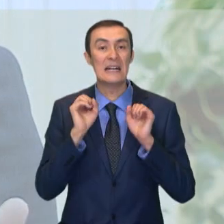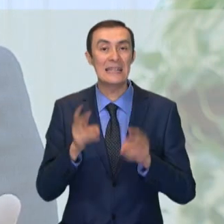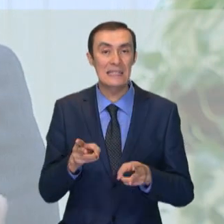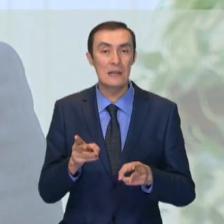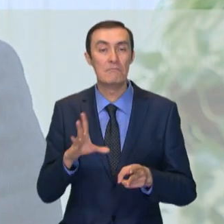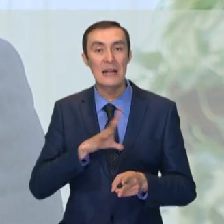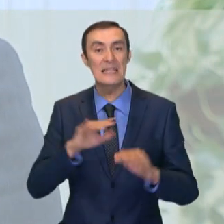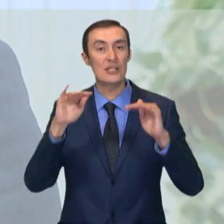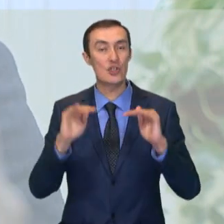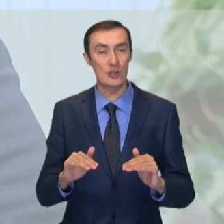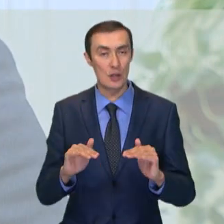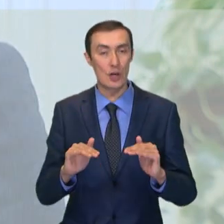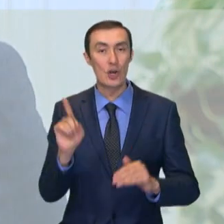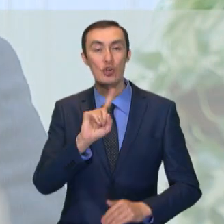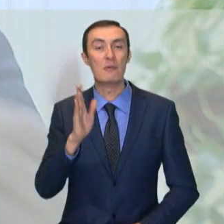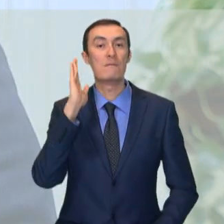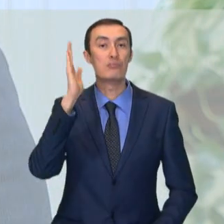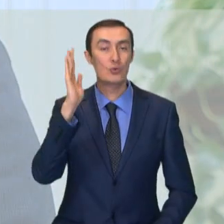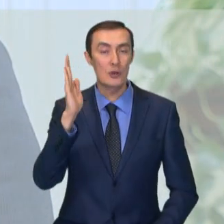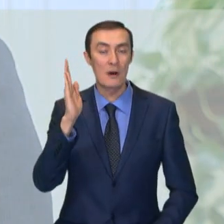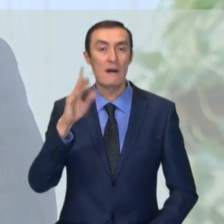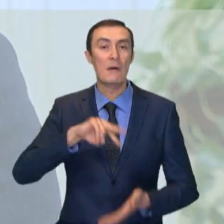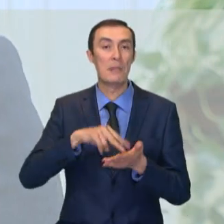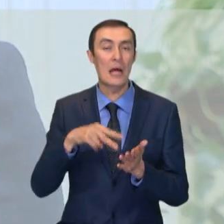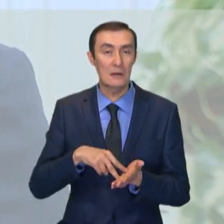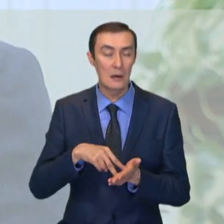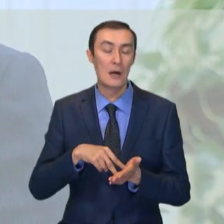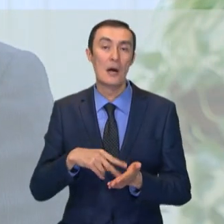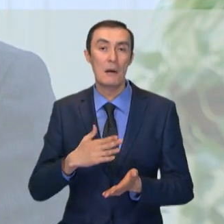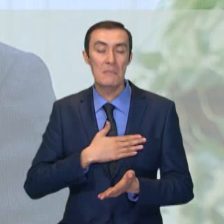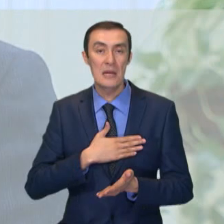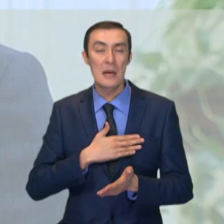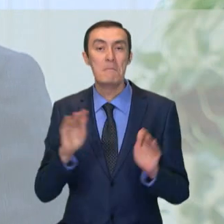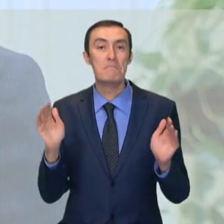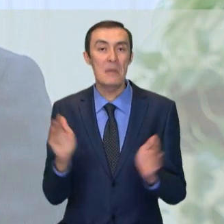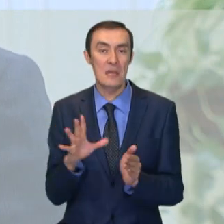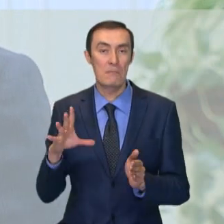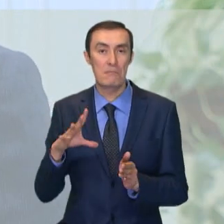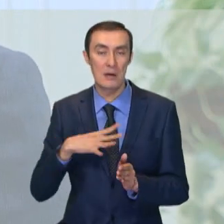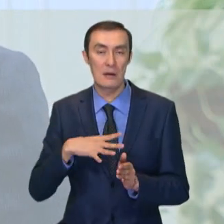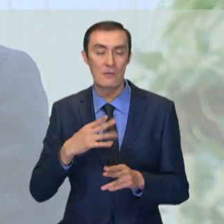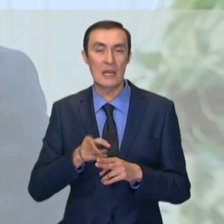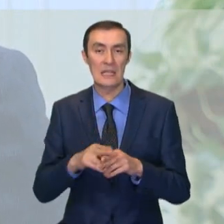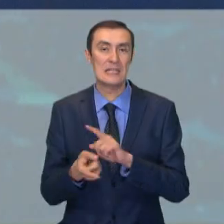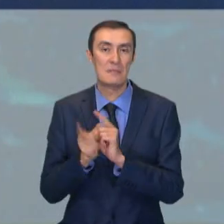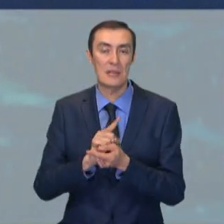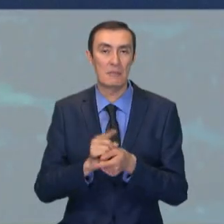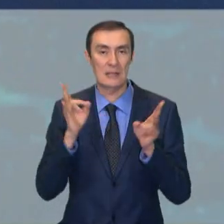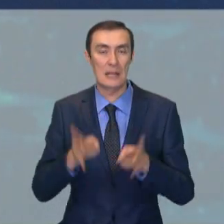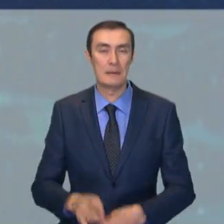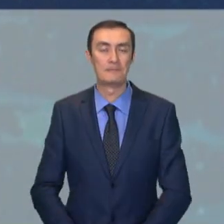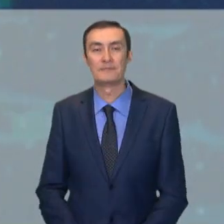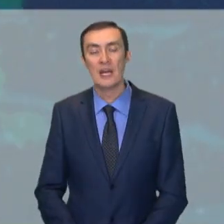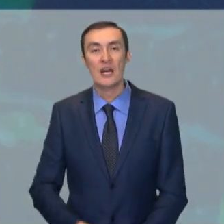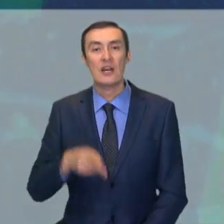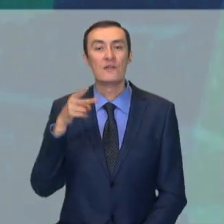да, чтобы в будущем, в долгосрочной перспективе, мы наименее были подвержены к этим изменениям.